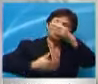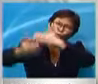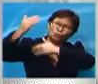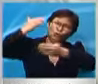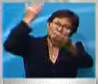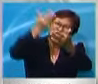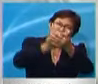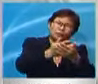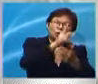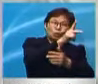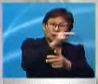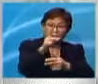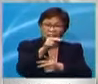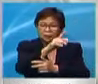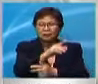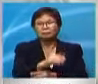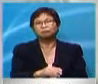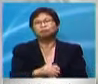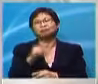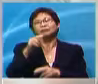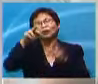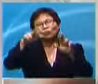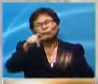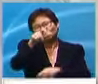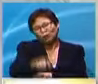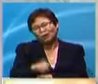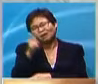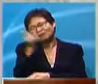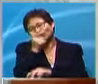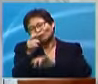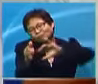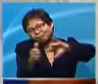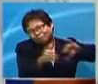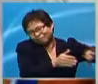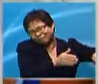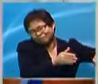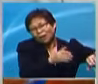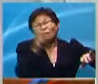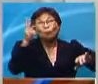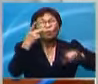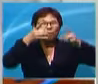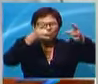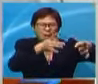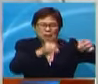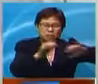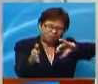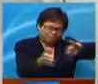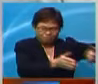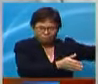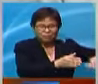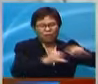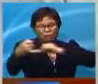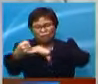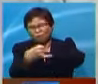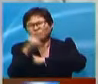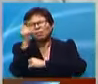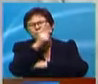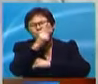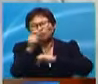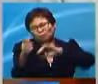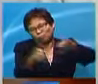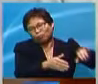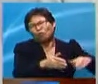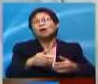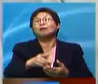sehinggalah ke Kuala kangsar ini menolak politik kebencian dan juga politik fitnah yang selama ini